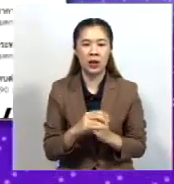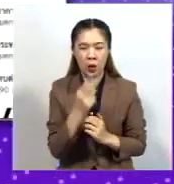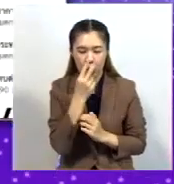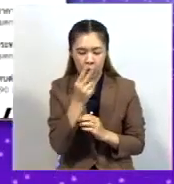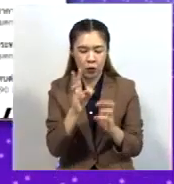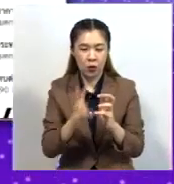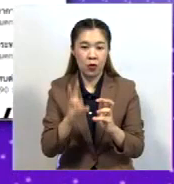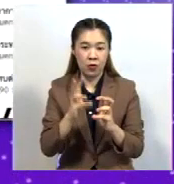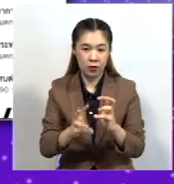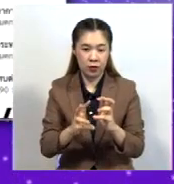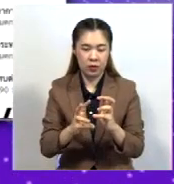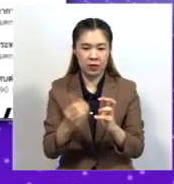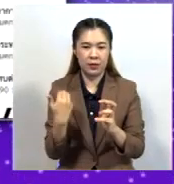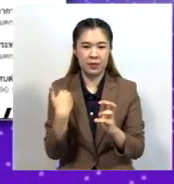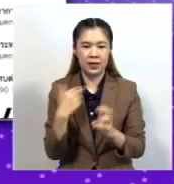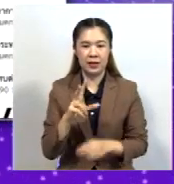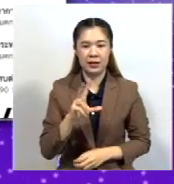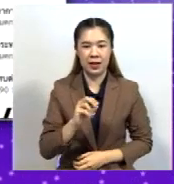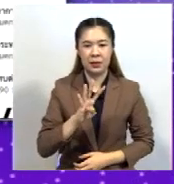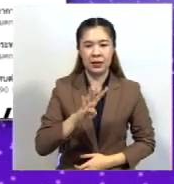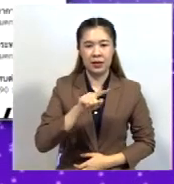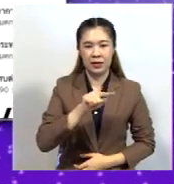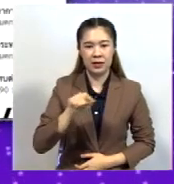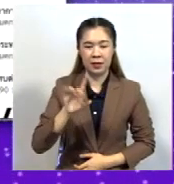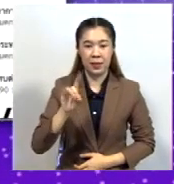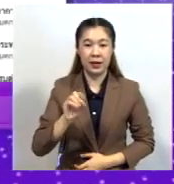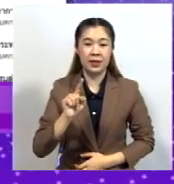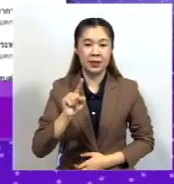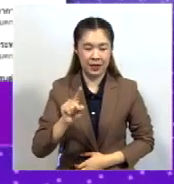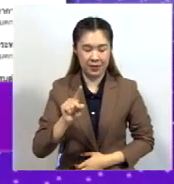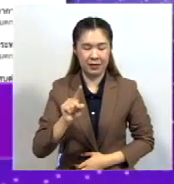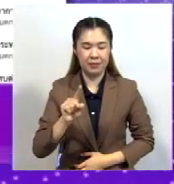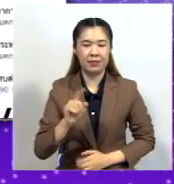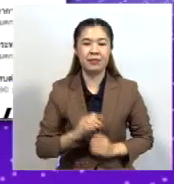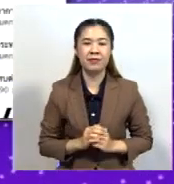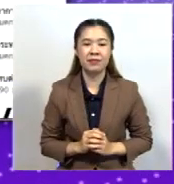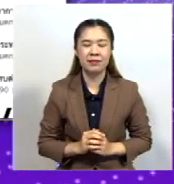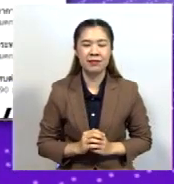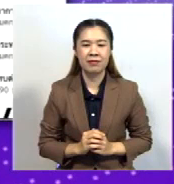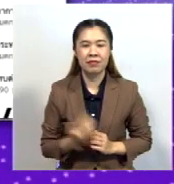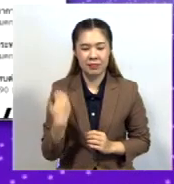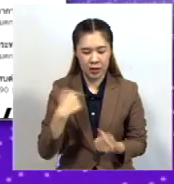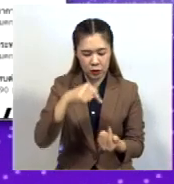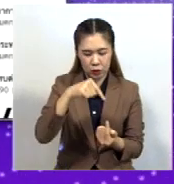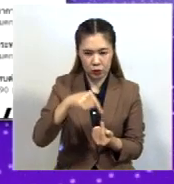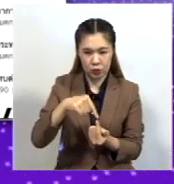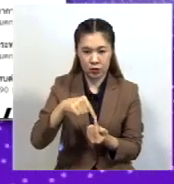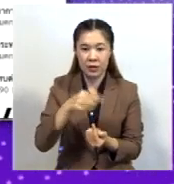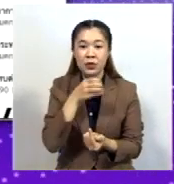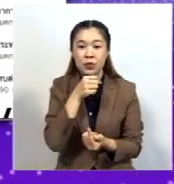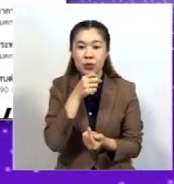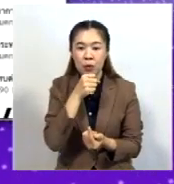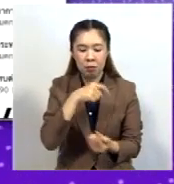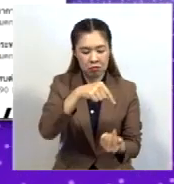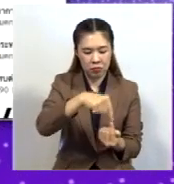บฝุ่นละอองขนาดเล็ก34ถึง81ไมโครกรัมต่อลูกบาศก์เมตรนี่นะคะเป็นจุดๆสีส้ม50